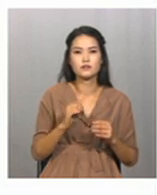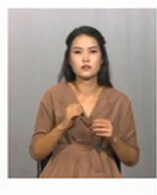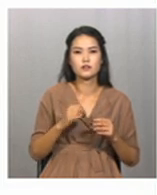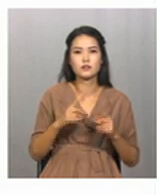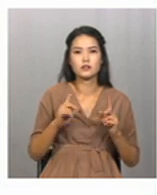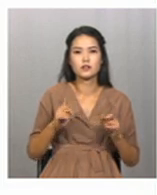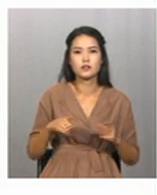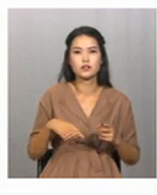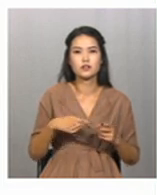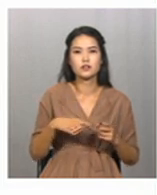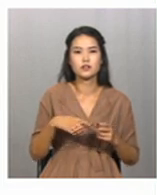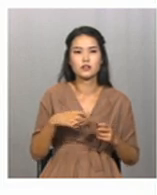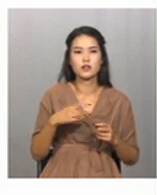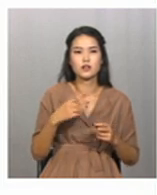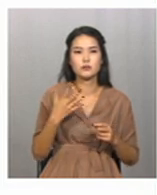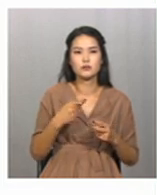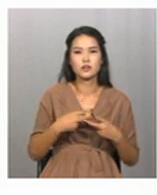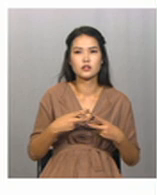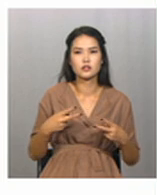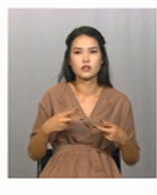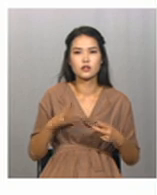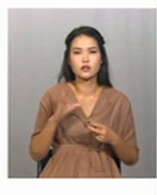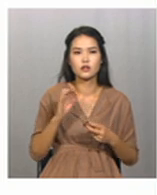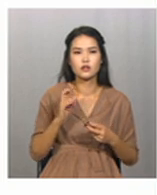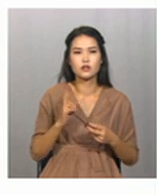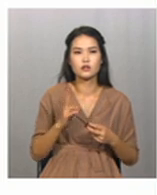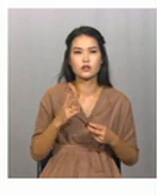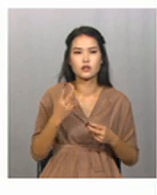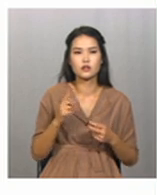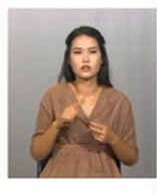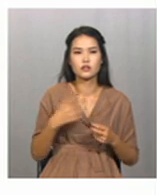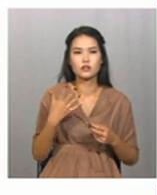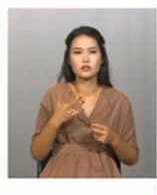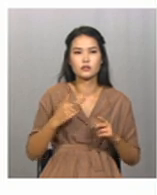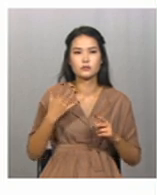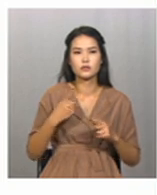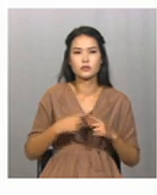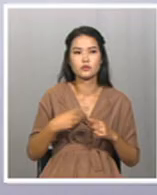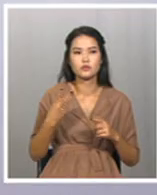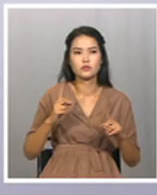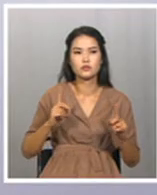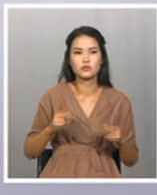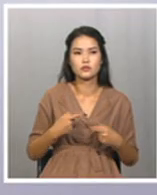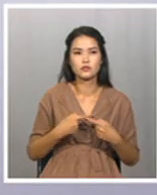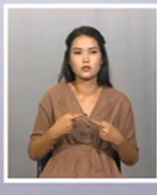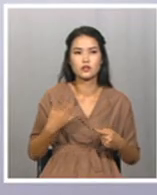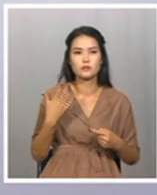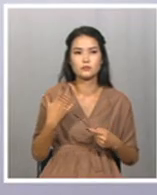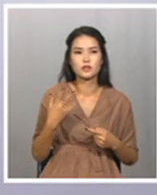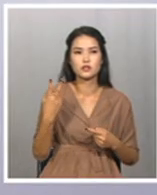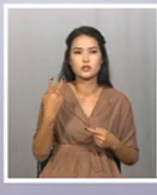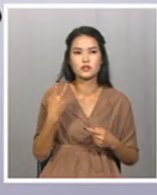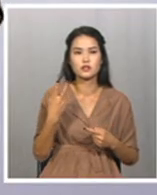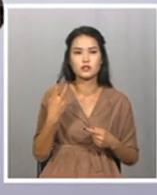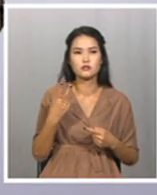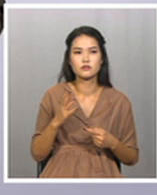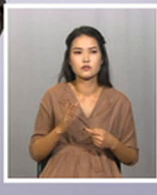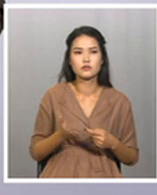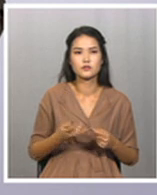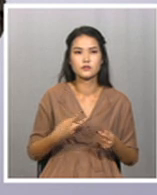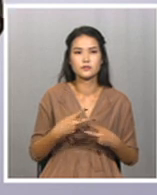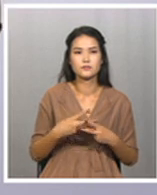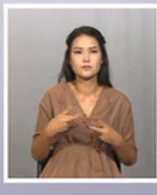болады, негізі 2 болатын 5 қосылған 3-тің логарифмі азайтылған 5-тің 2